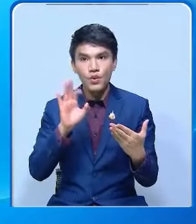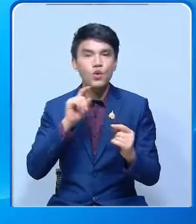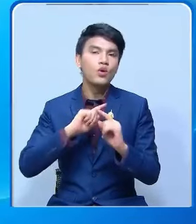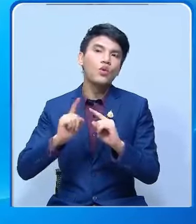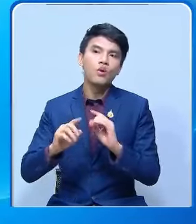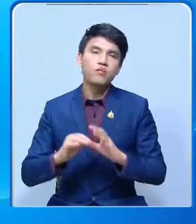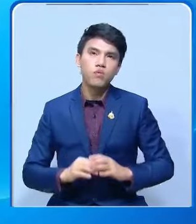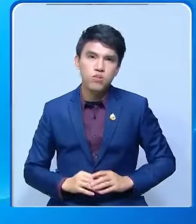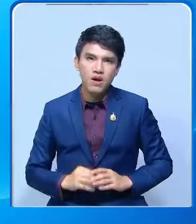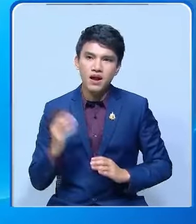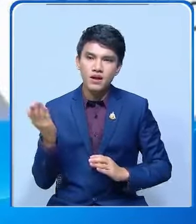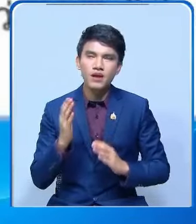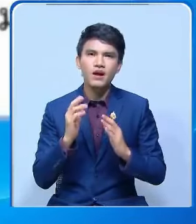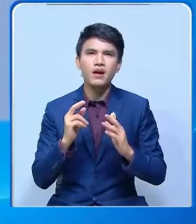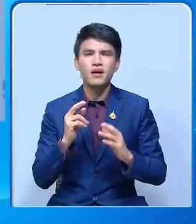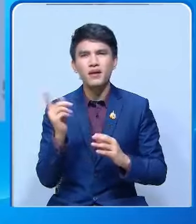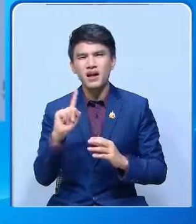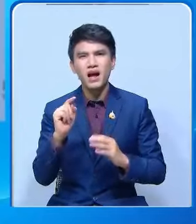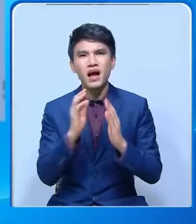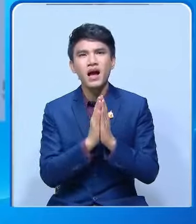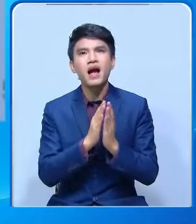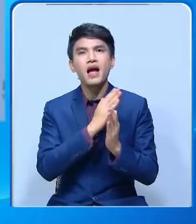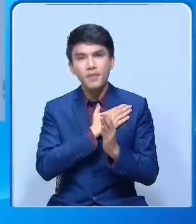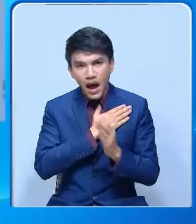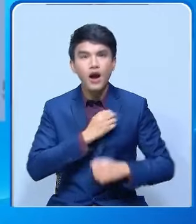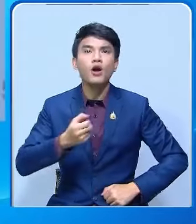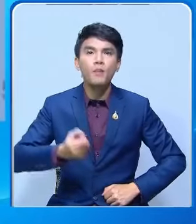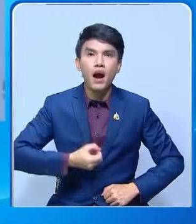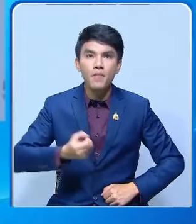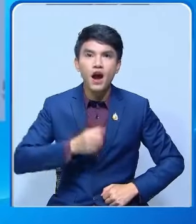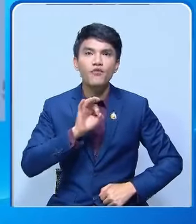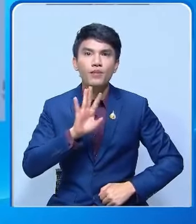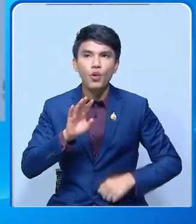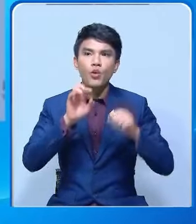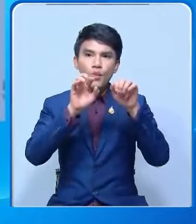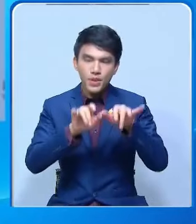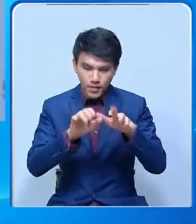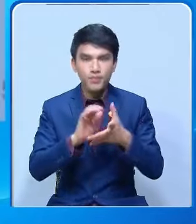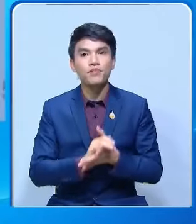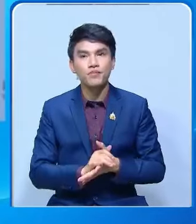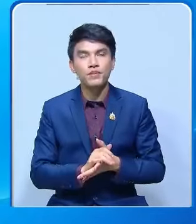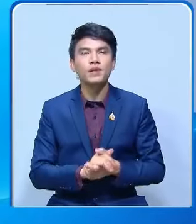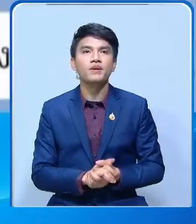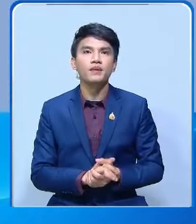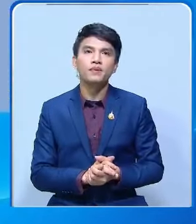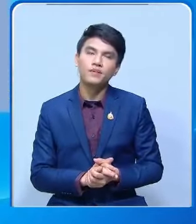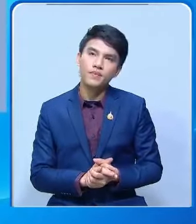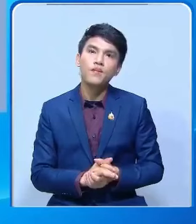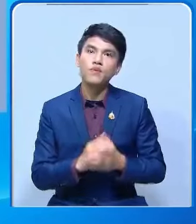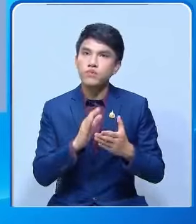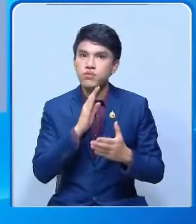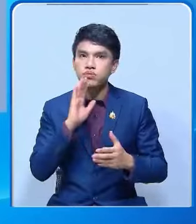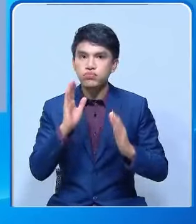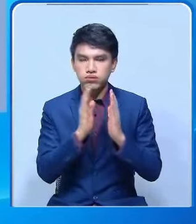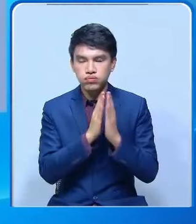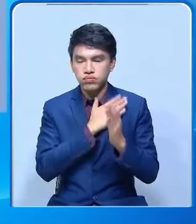าชวนพระให้มากระตุกแหนม อุ้ย อันนี้ในเพจเขียนแบบนี ้ นะคะแล้วถ้าเกิดว่าพอพระ